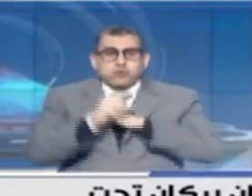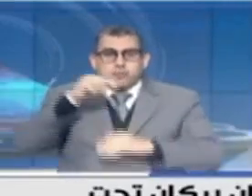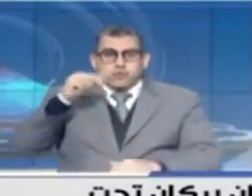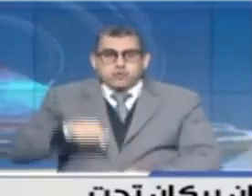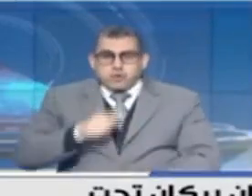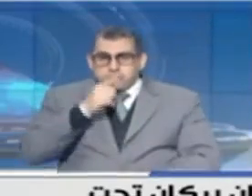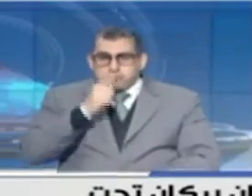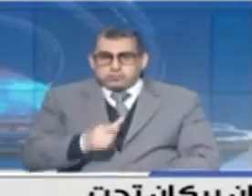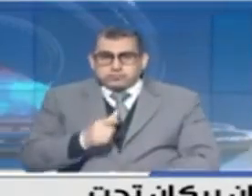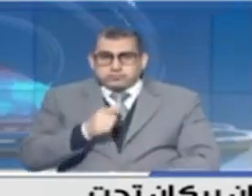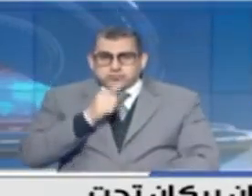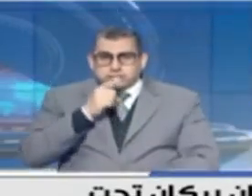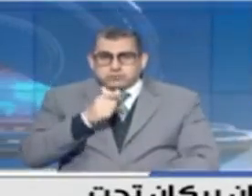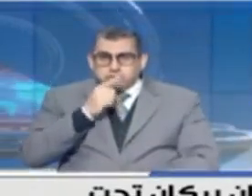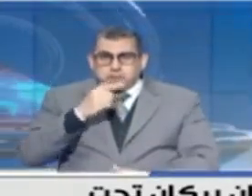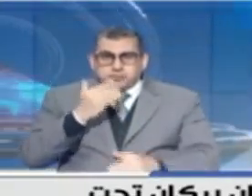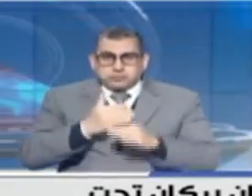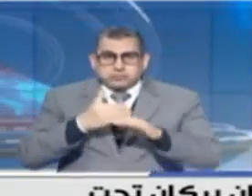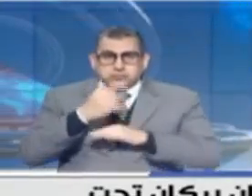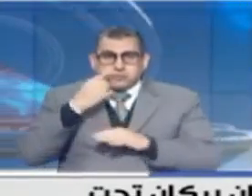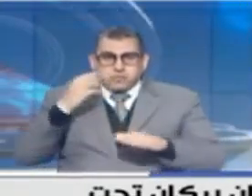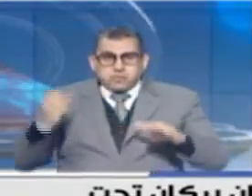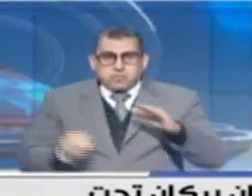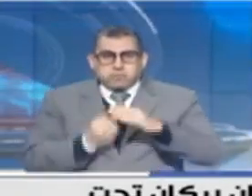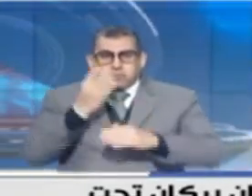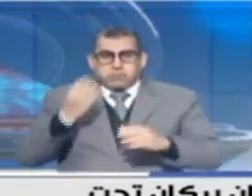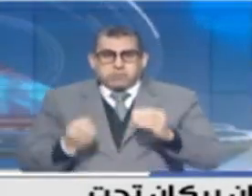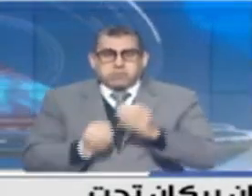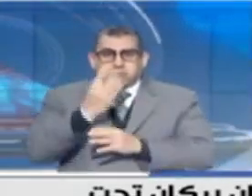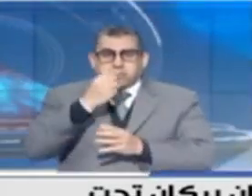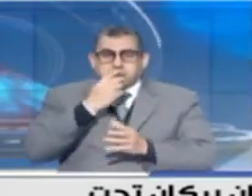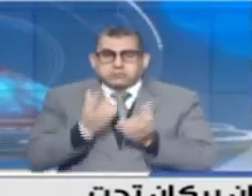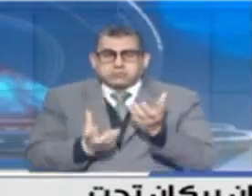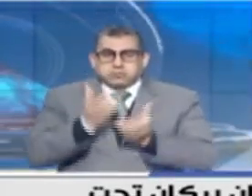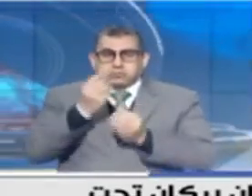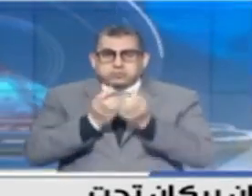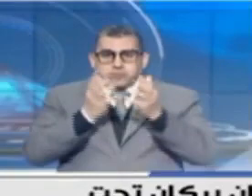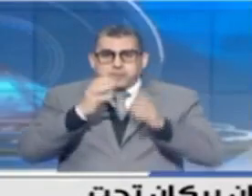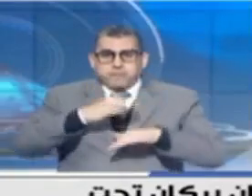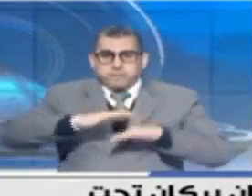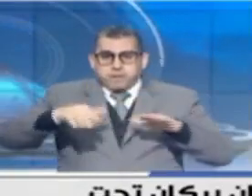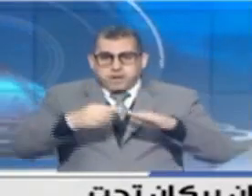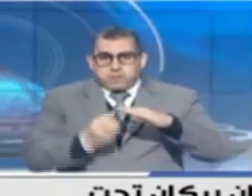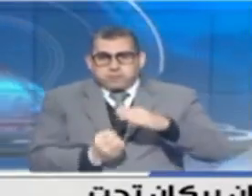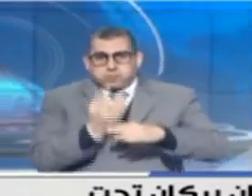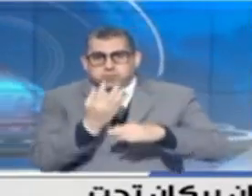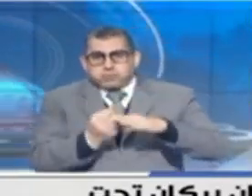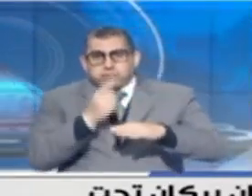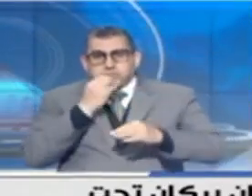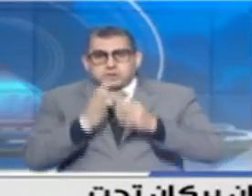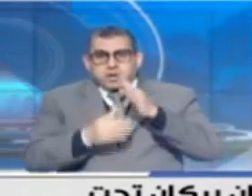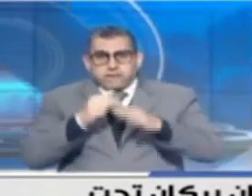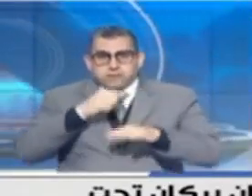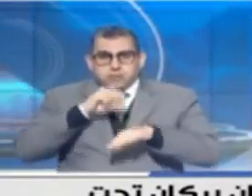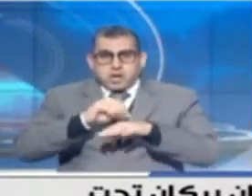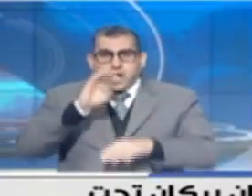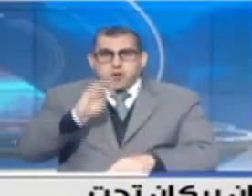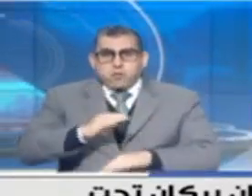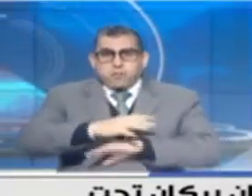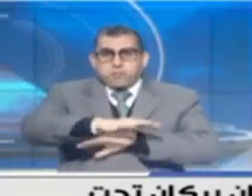وذكر وذلك عقب ثوران بركاني هائل تحت الماء في جزيرة تونغ الواقعة في جنوب المحيط